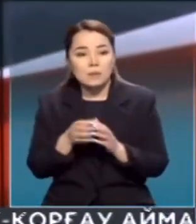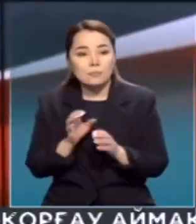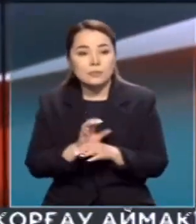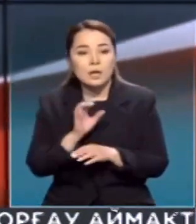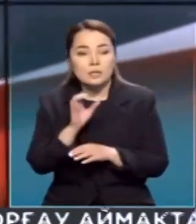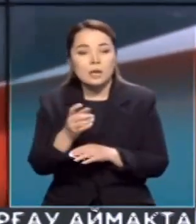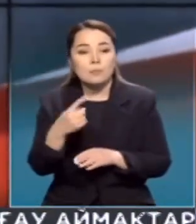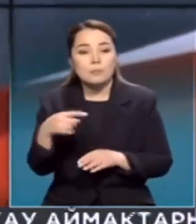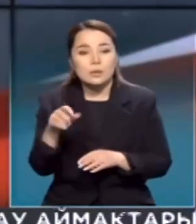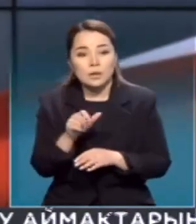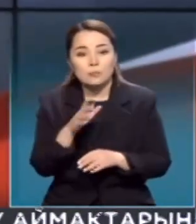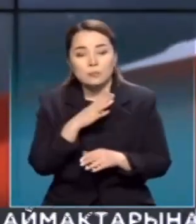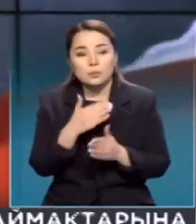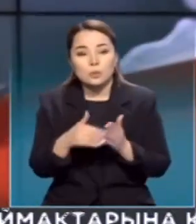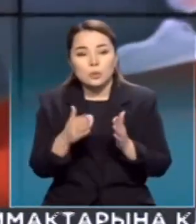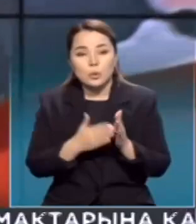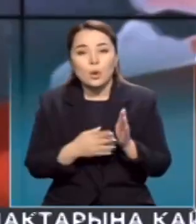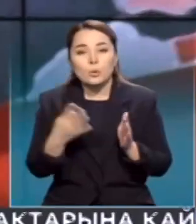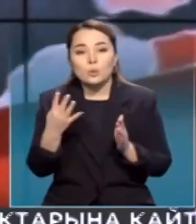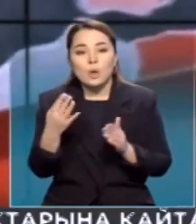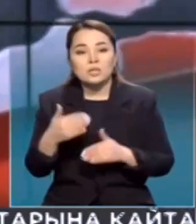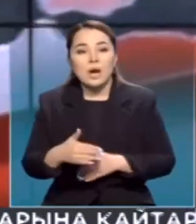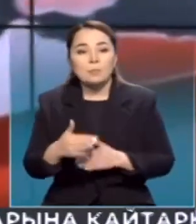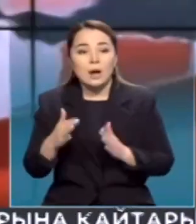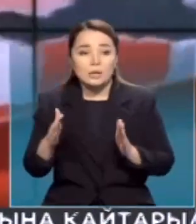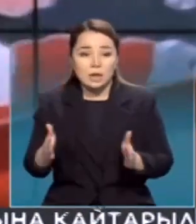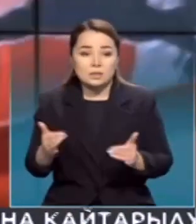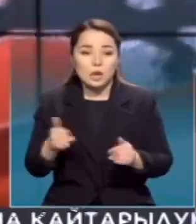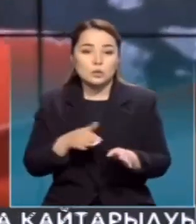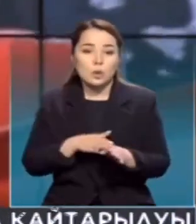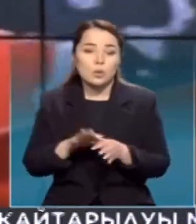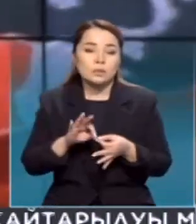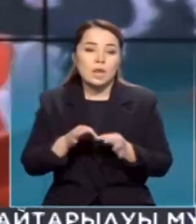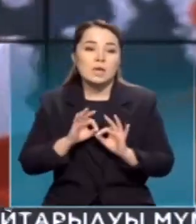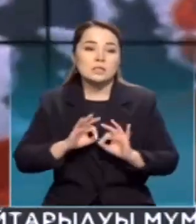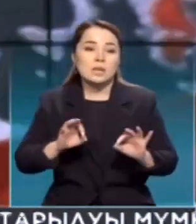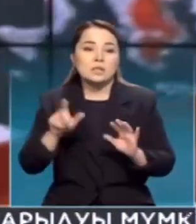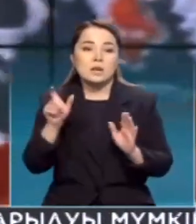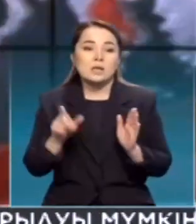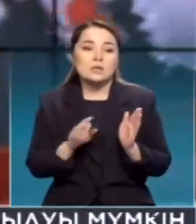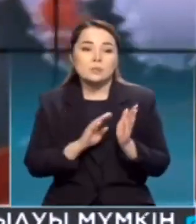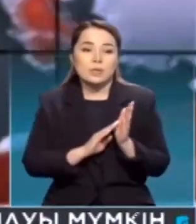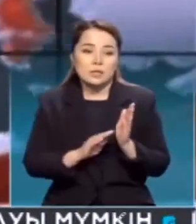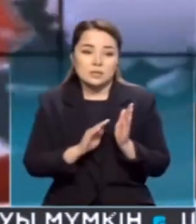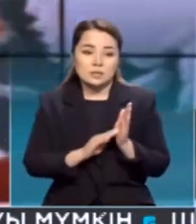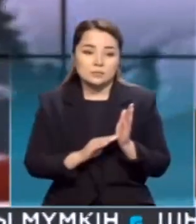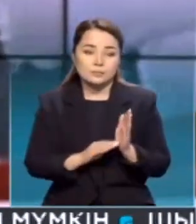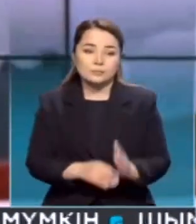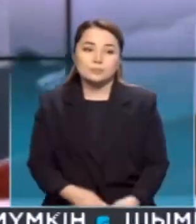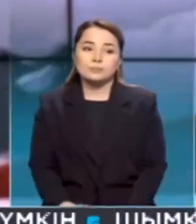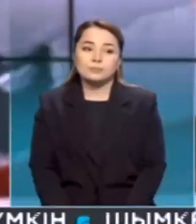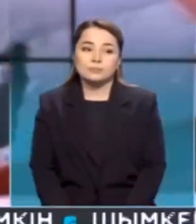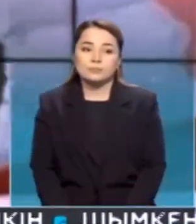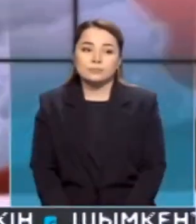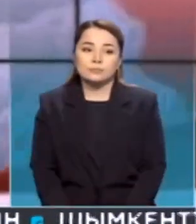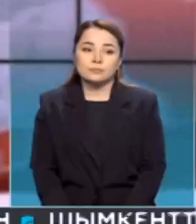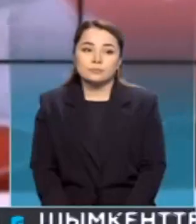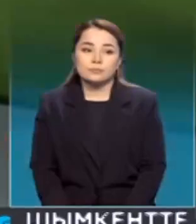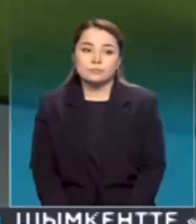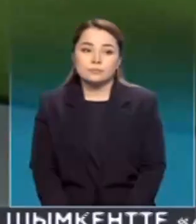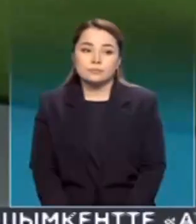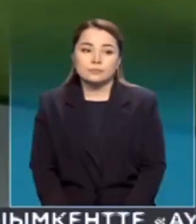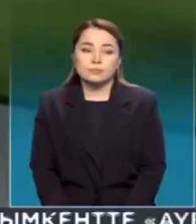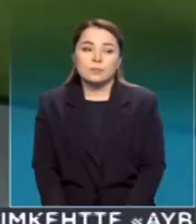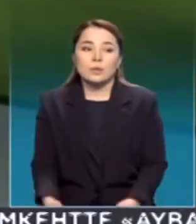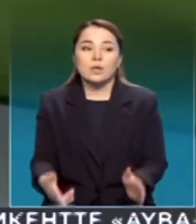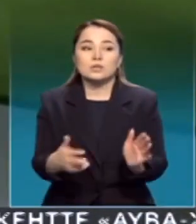Brapta şindegi közü joyulgan 4-cü aparat. Tolıraq Washington'dağı menşekte tüşimiz Jalga Sadibekova tarqatadı.